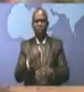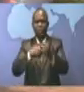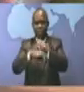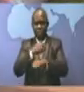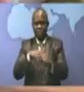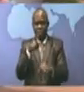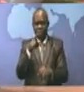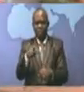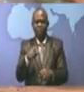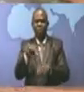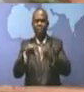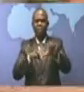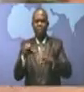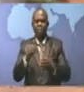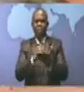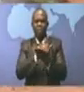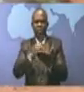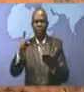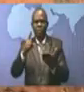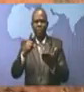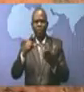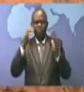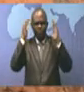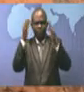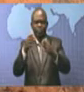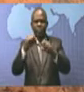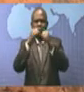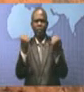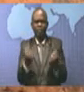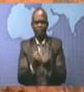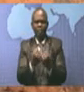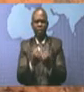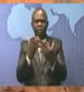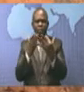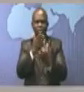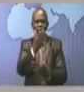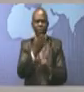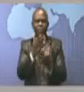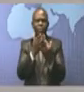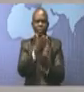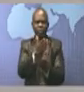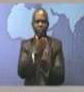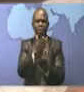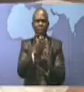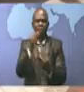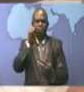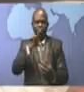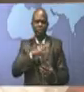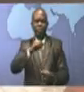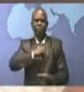été réalisé pendant la semaine dédiée à l'entraide sociale à travers la Ligue des femmes du parti